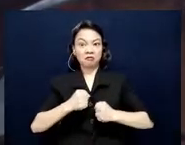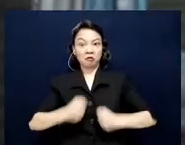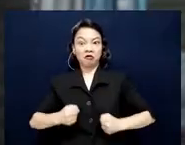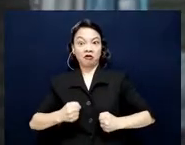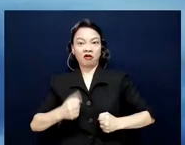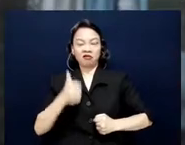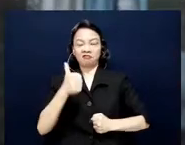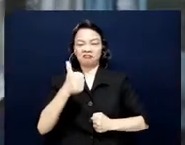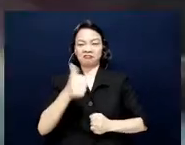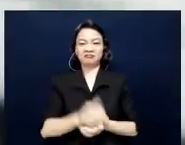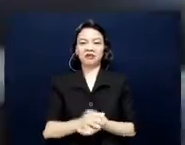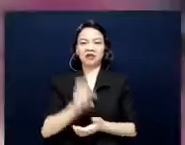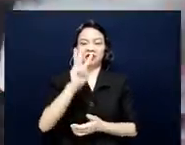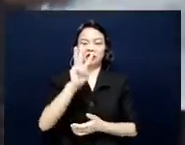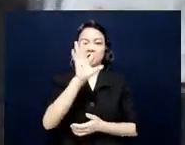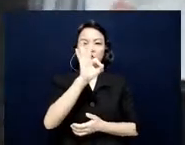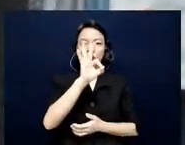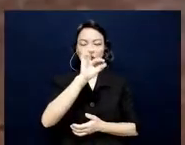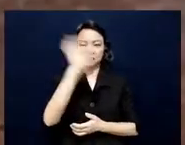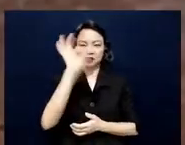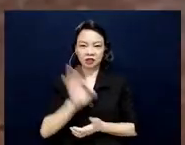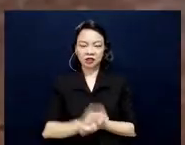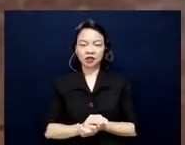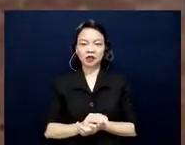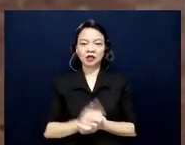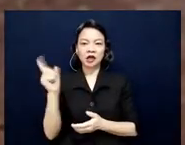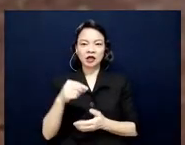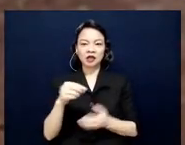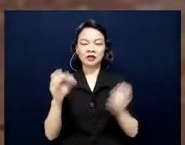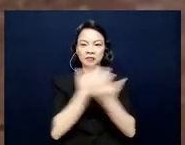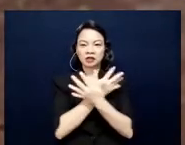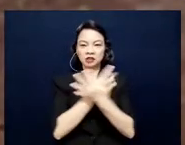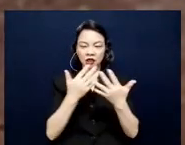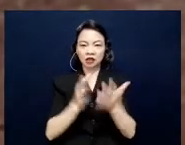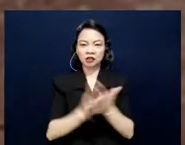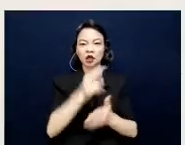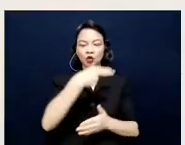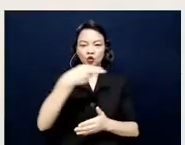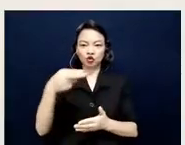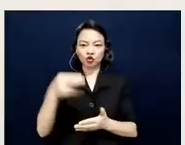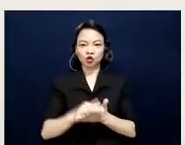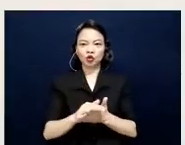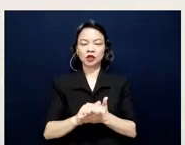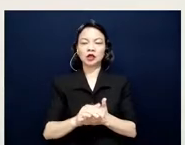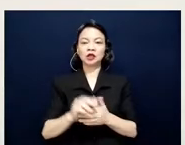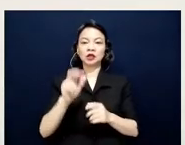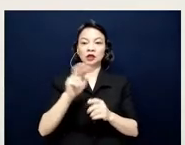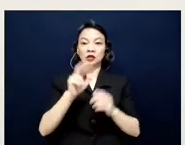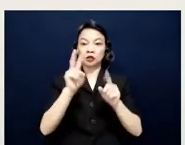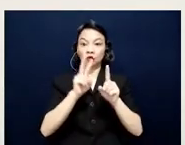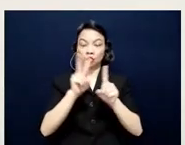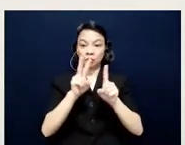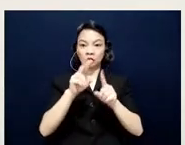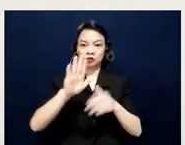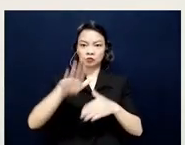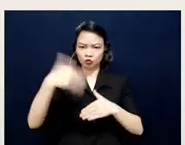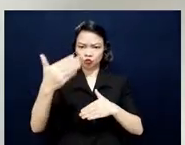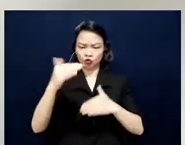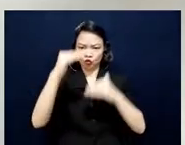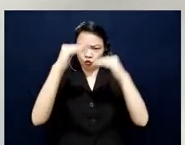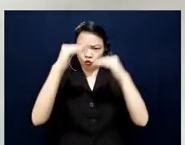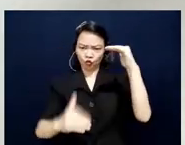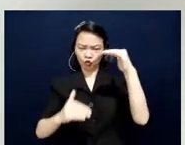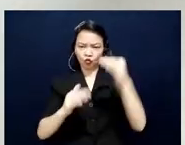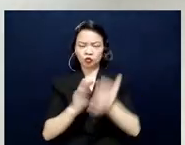33% of Indonesian populations 15 years old and above are smokers. Of the young people 10 to 18 years